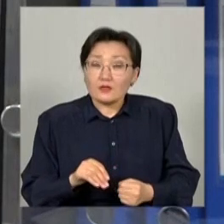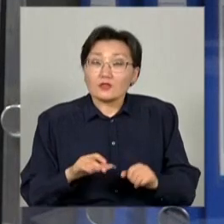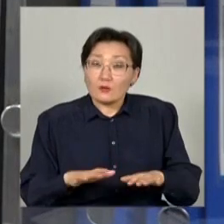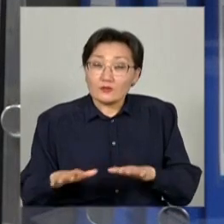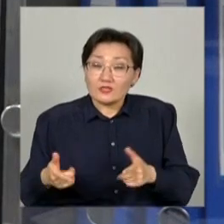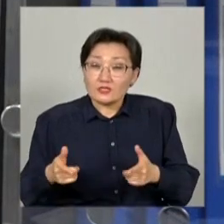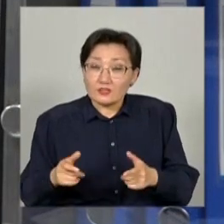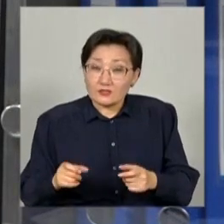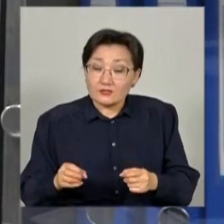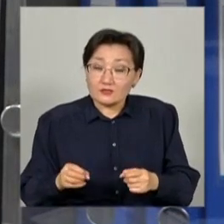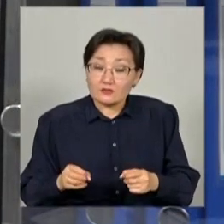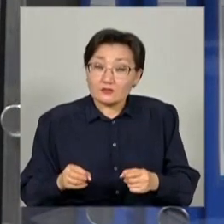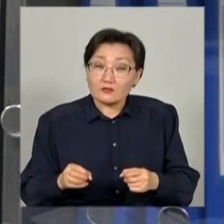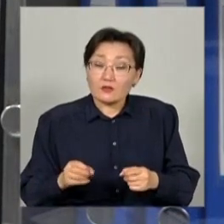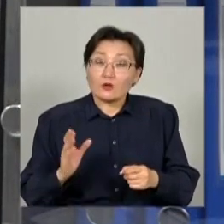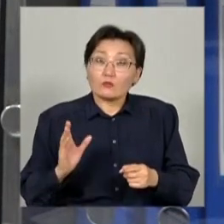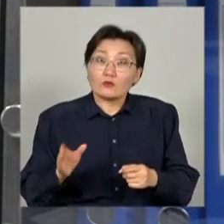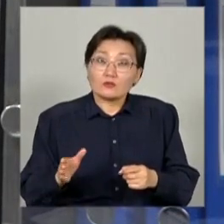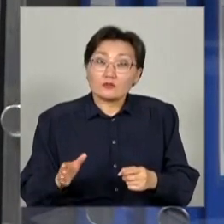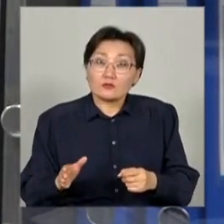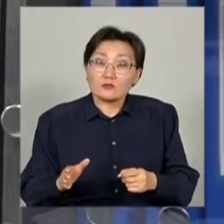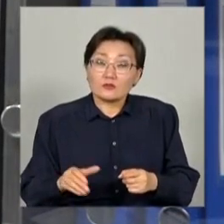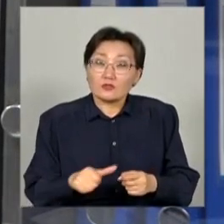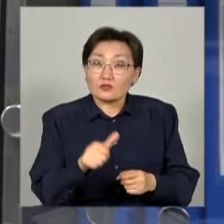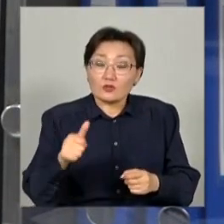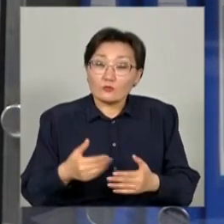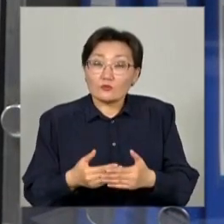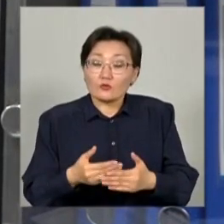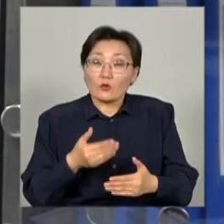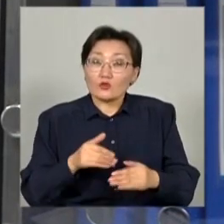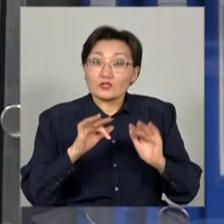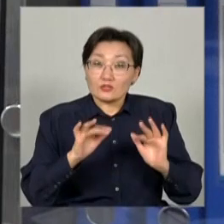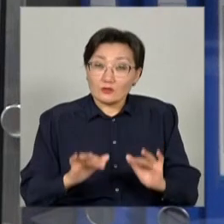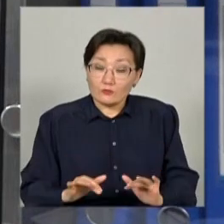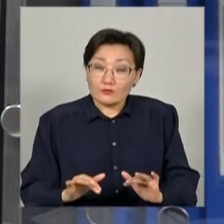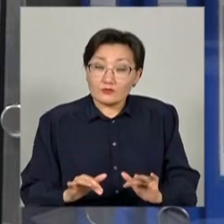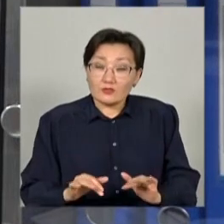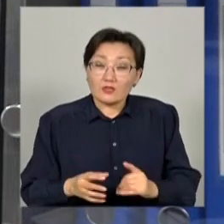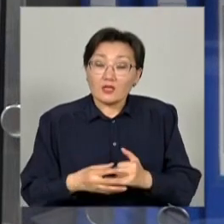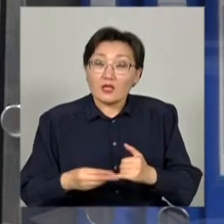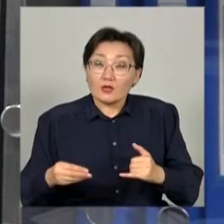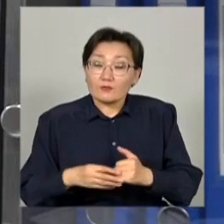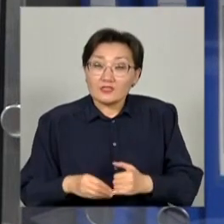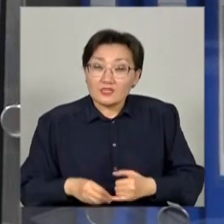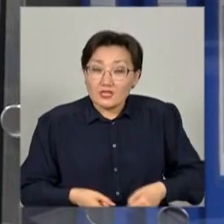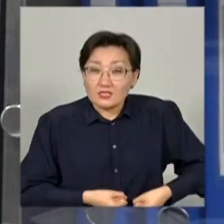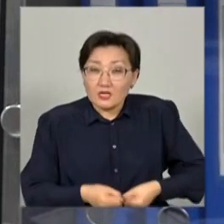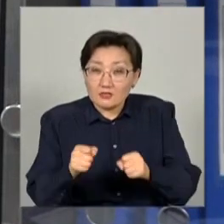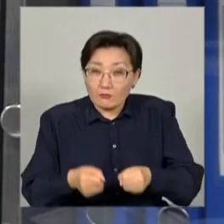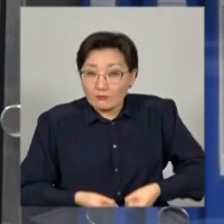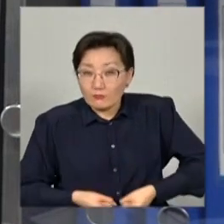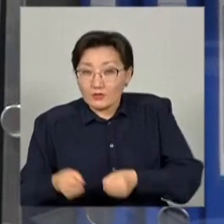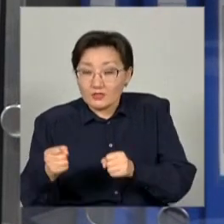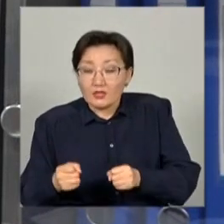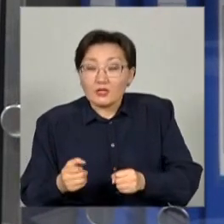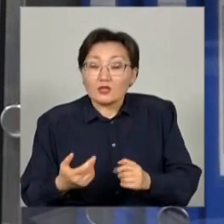местах дислокации за час до снега у нас становятся пескоразбрасыватели, которые